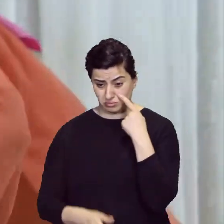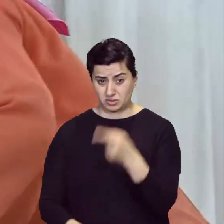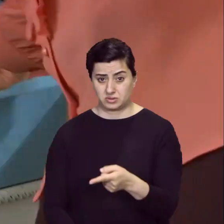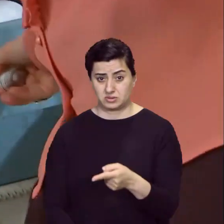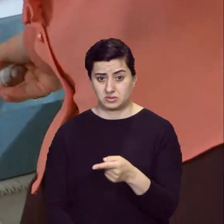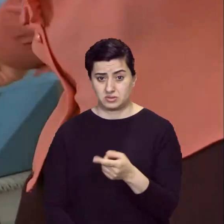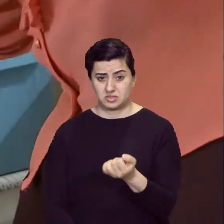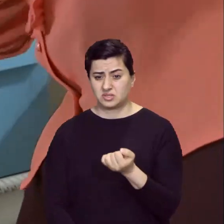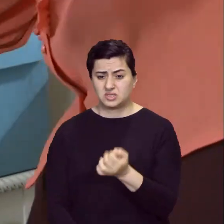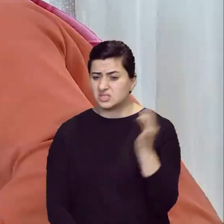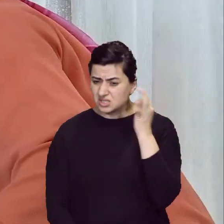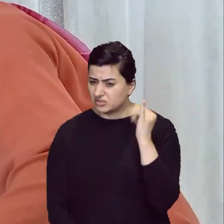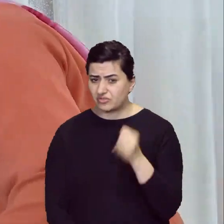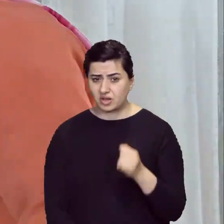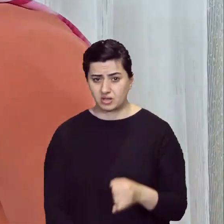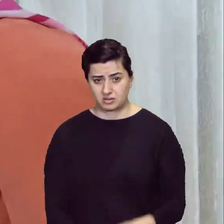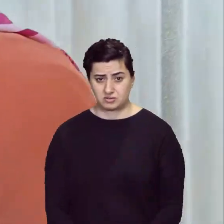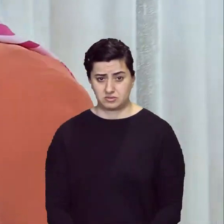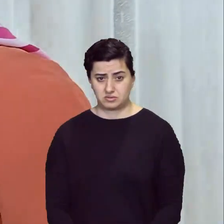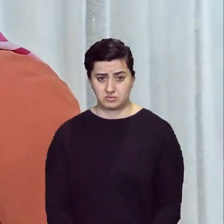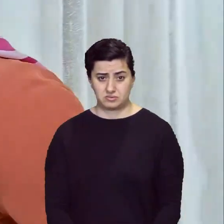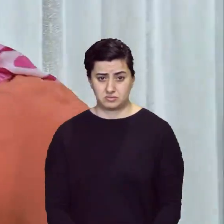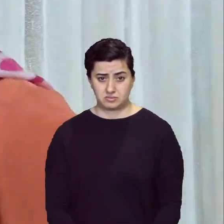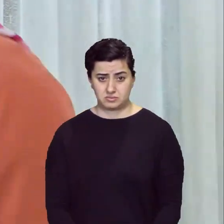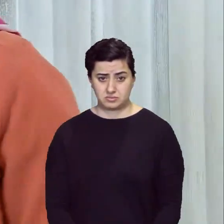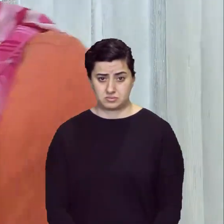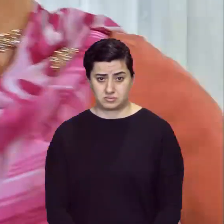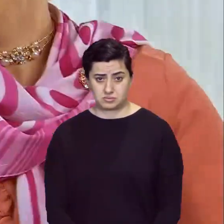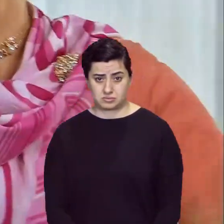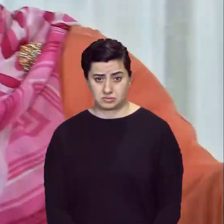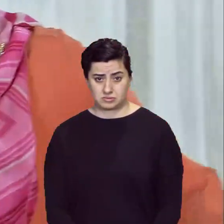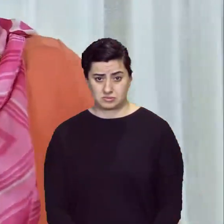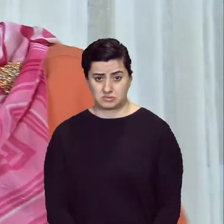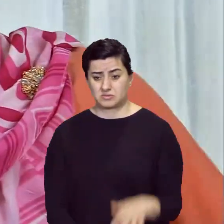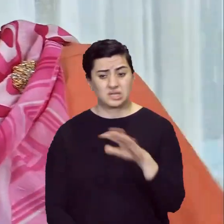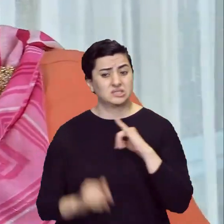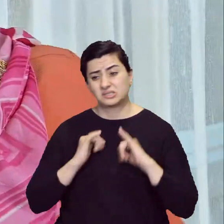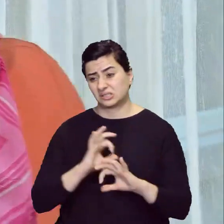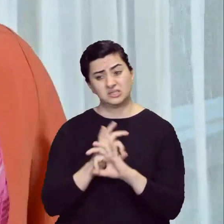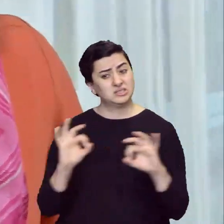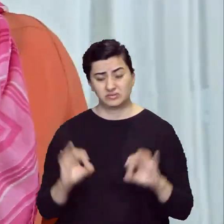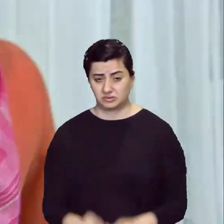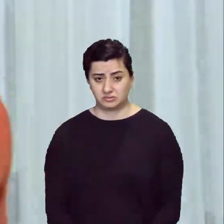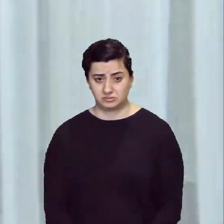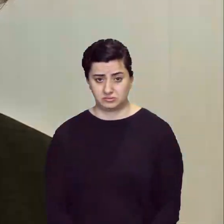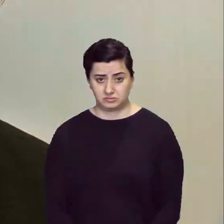bak. Gıcır gıcır, gıcır gıcır sesler çıkartıyor. Ay hiç rahat edemedim, hiç.